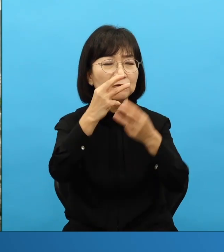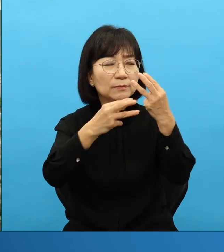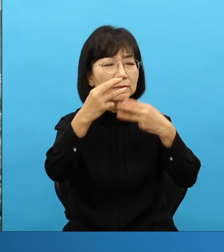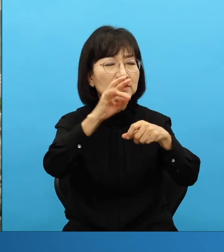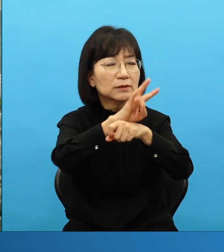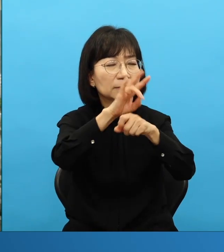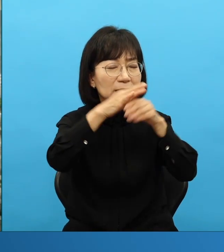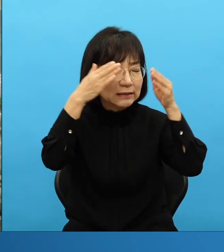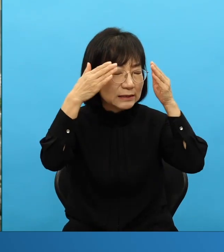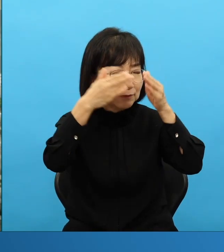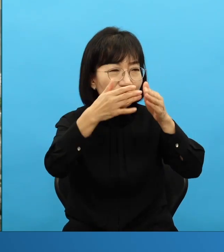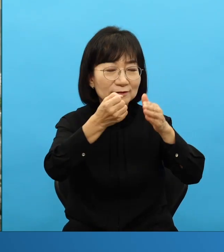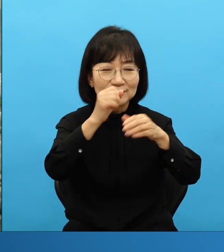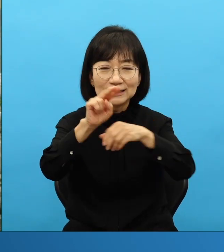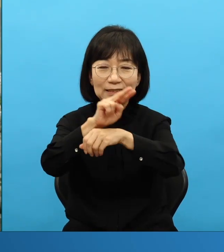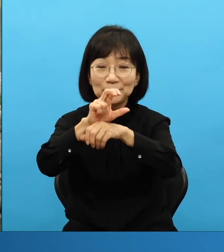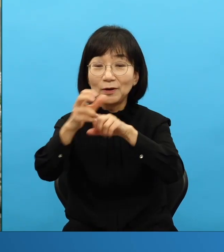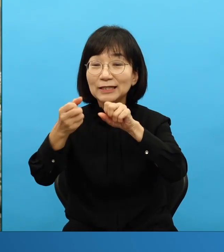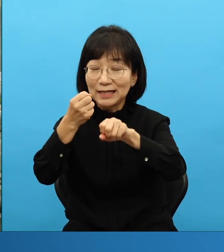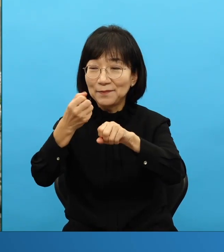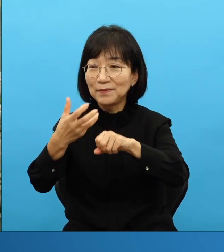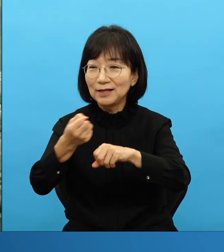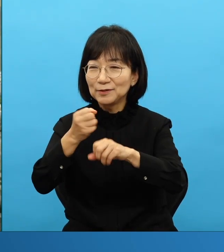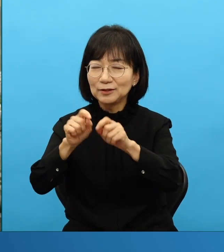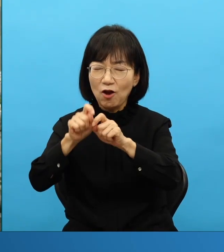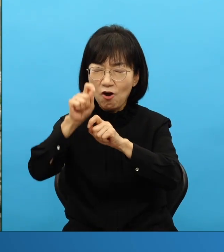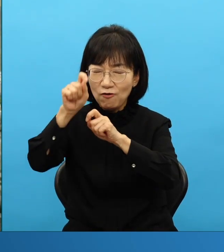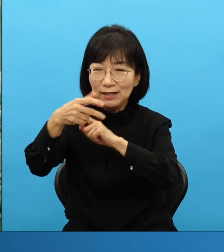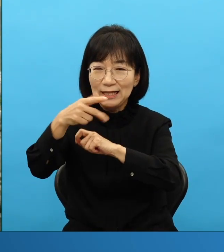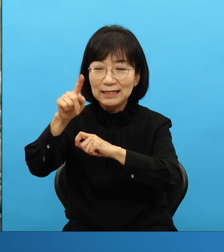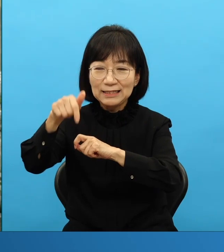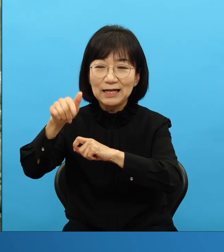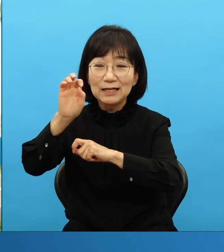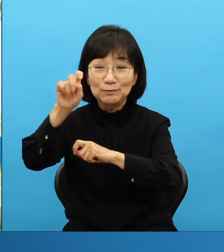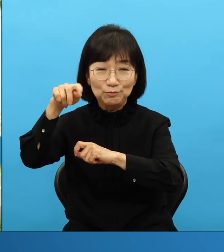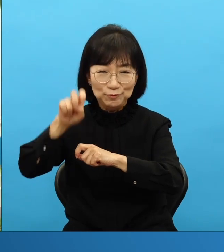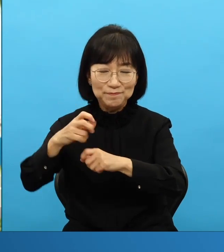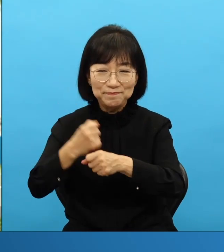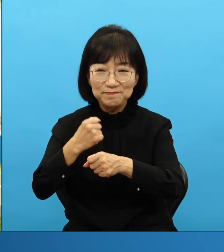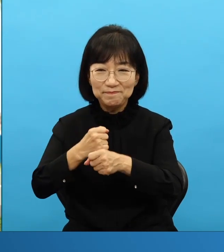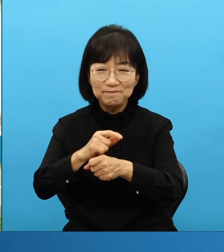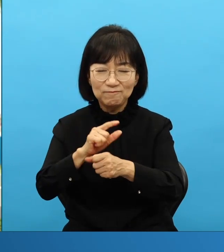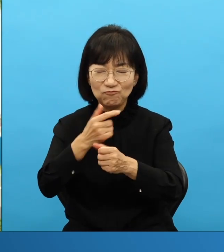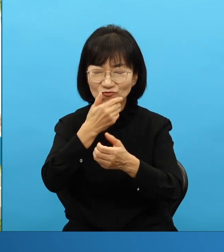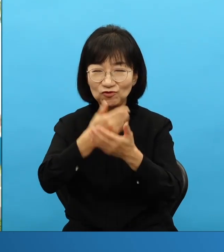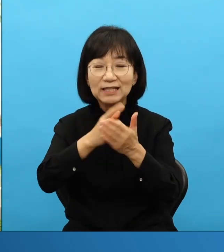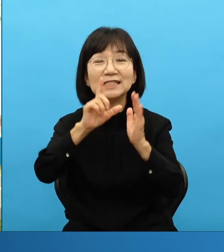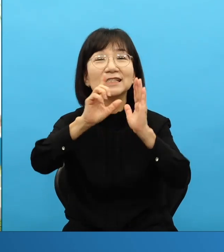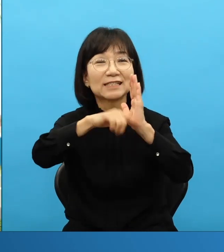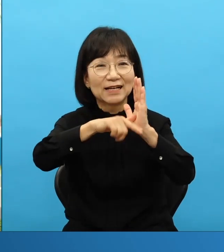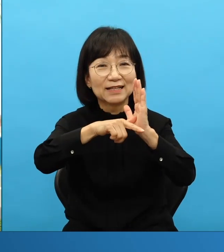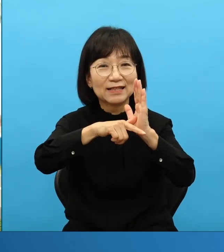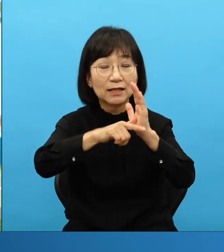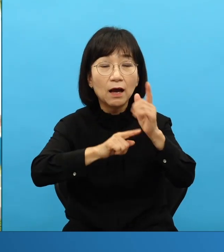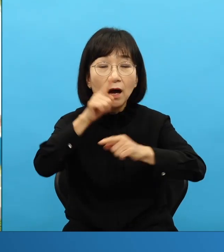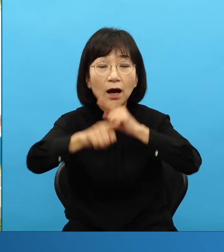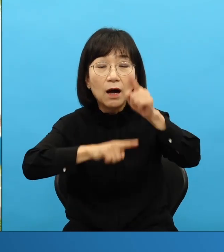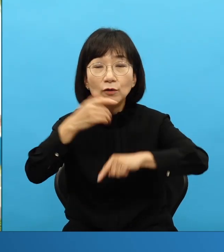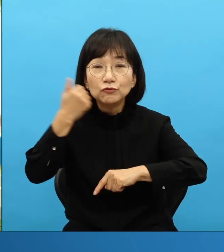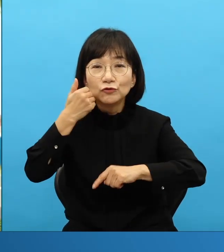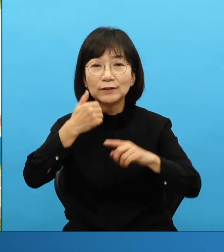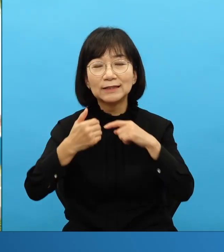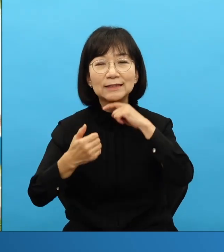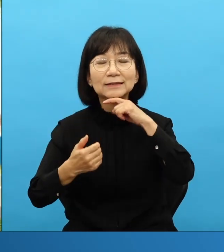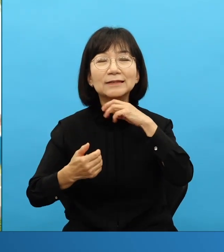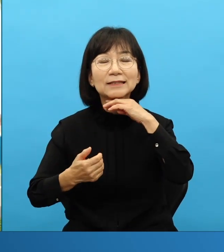통하여 25 응답을 누리고 영혼의 작품을 남길 수 있는 최고의 시간표인데요. 지원 대상은 10대